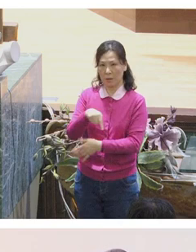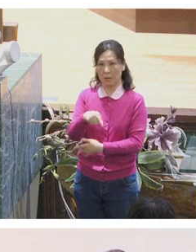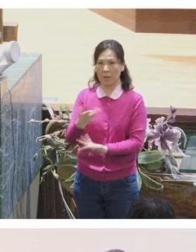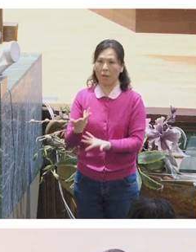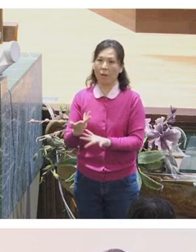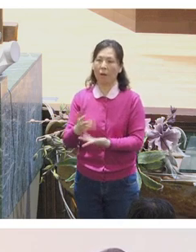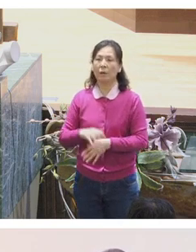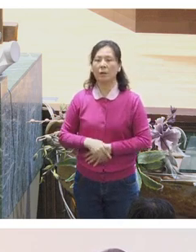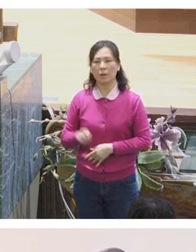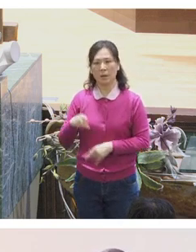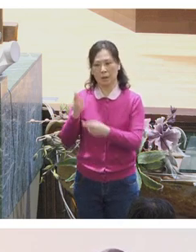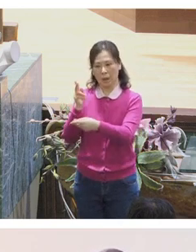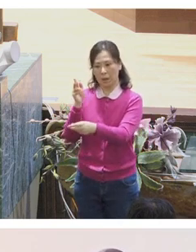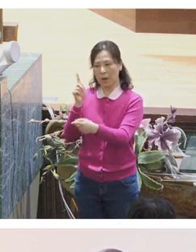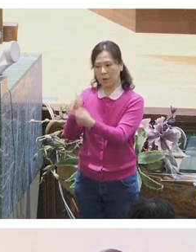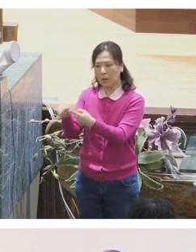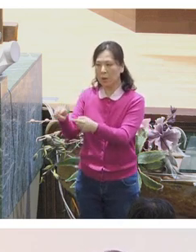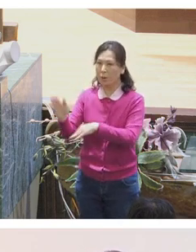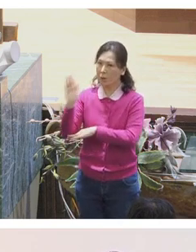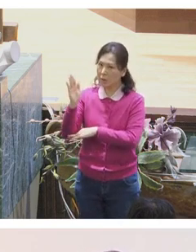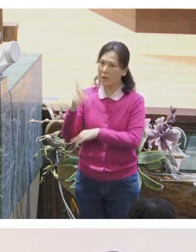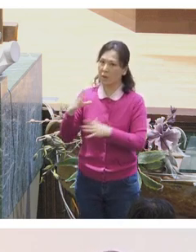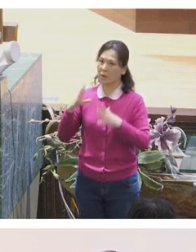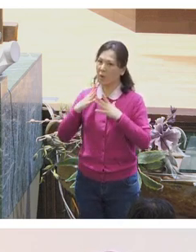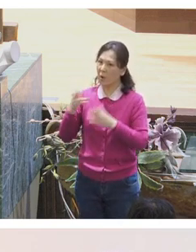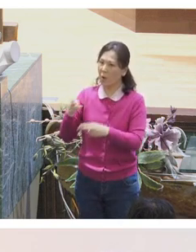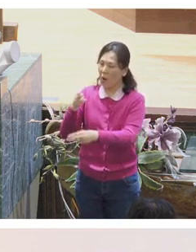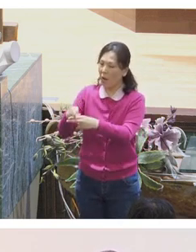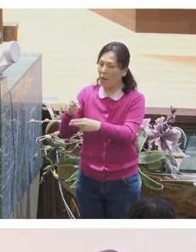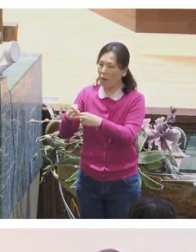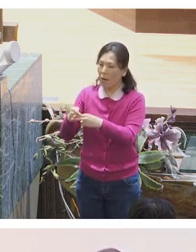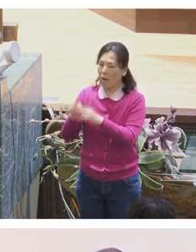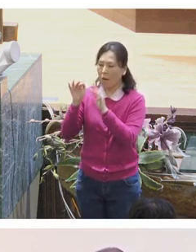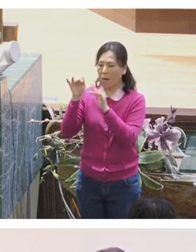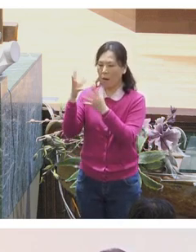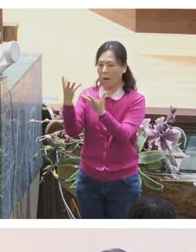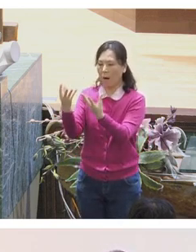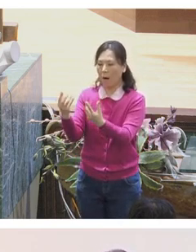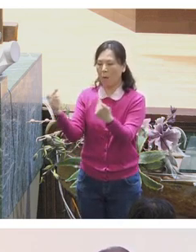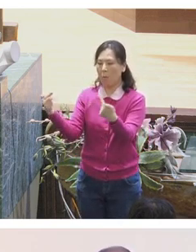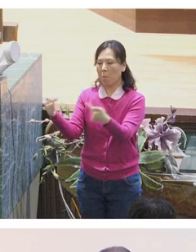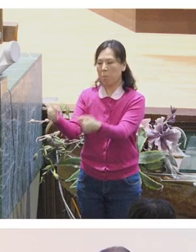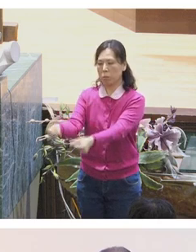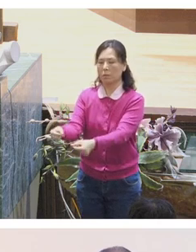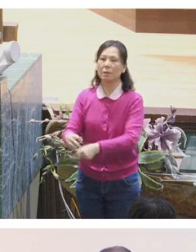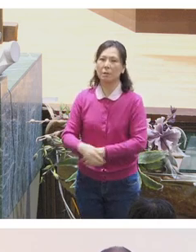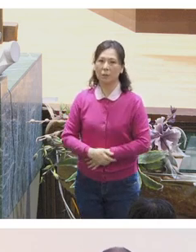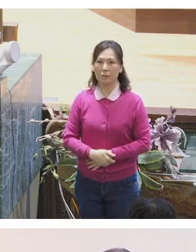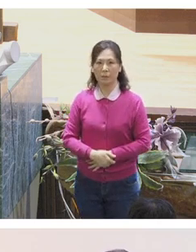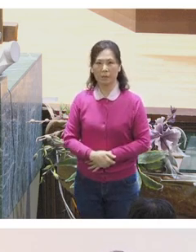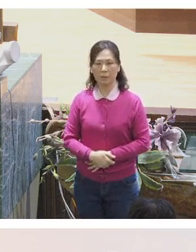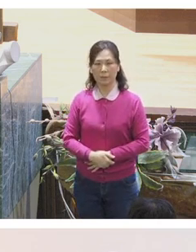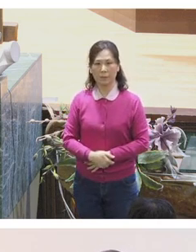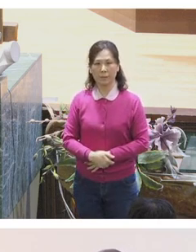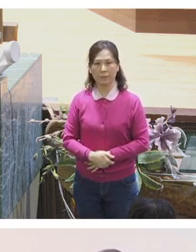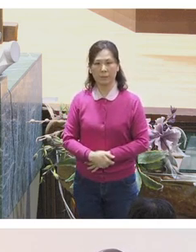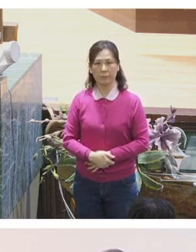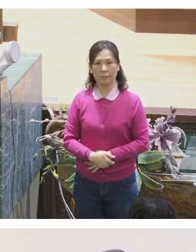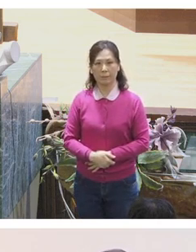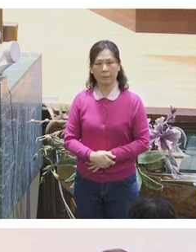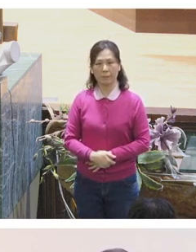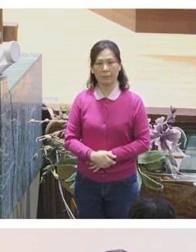子我们对政府官员的信心会不断不断的滑落。那所以，啊，我